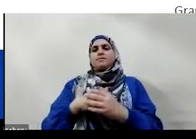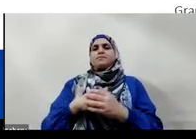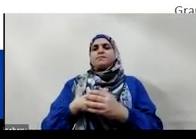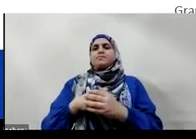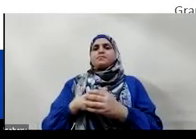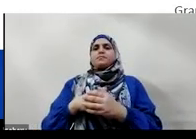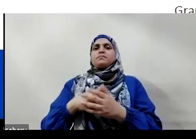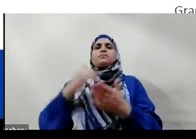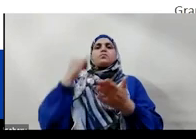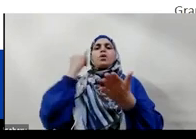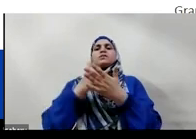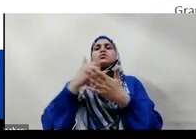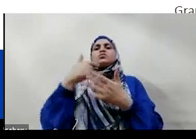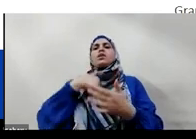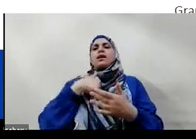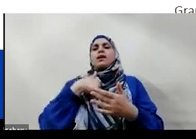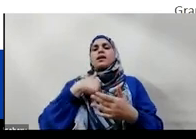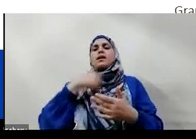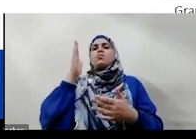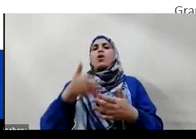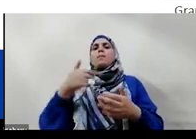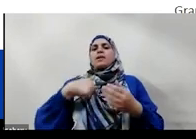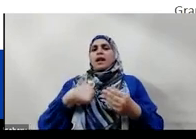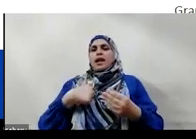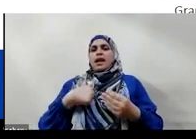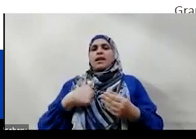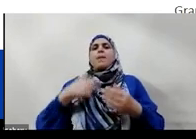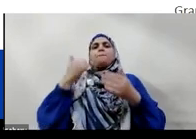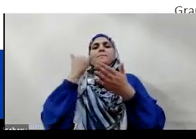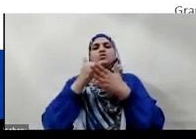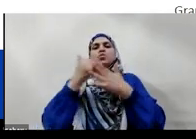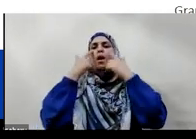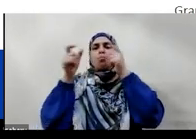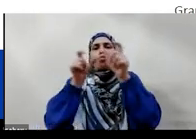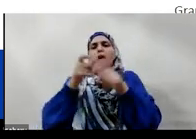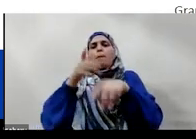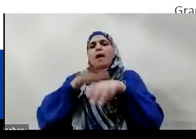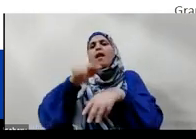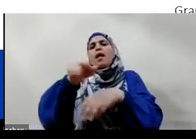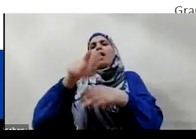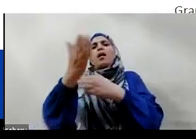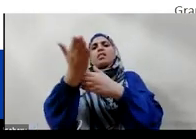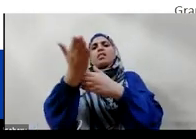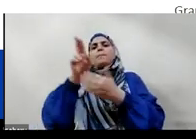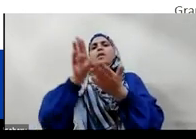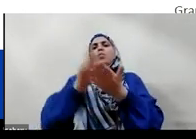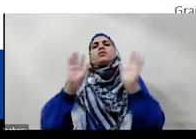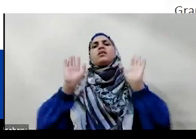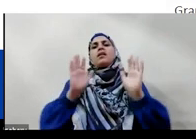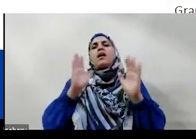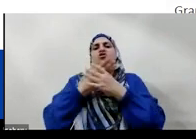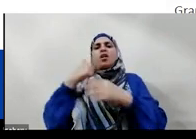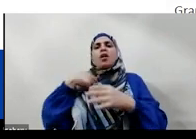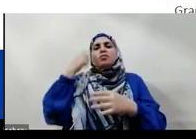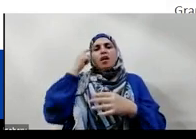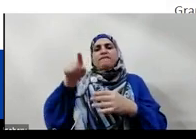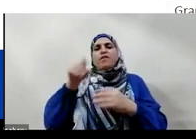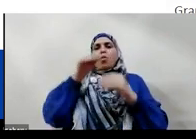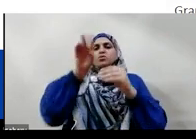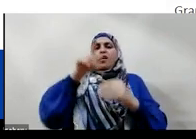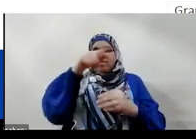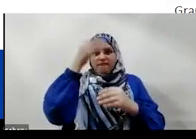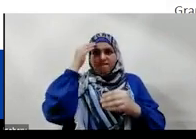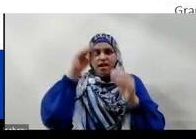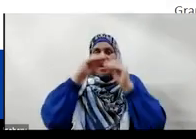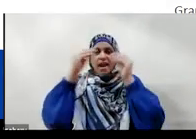ومسؤوليه حضراتكم كمتقدمين ان حضراتكم اللي بتتابعوا على الريكومنديشن لترز عشان تتاكدوا انه الريكومنديشن